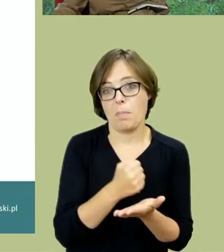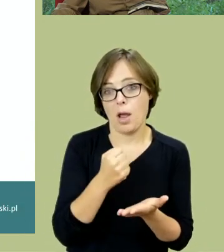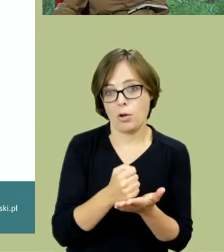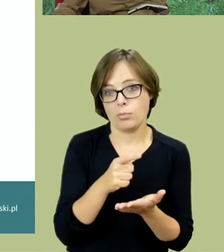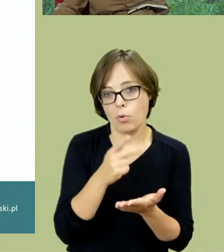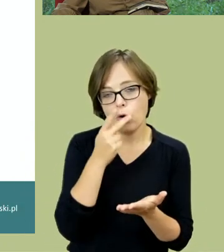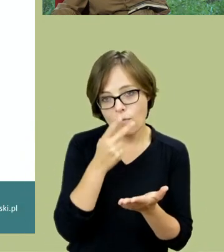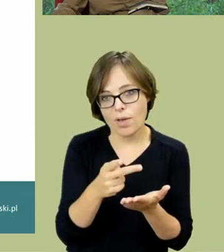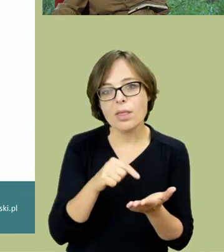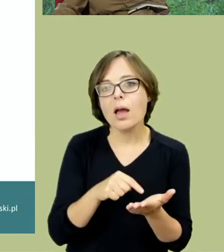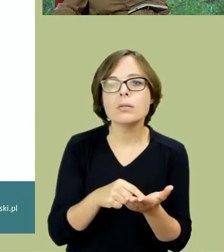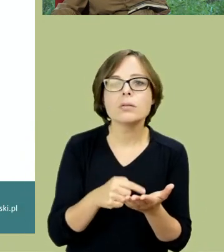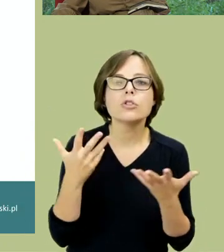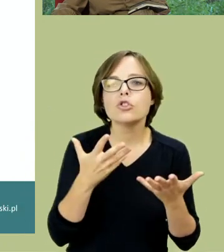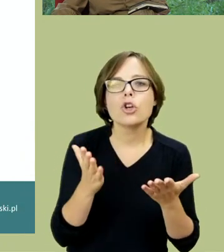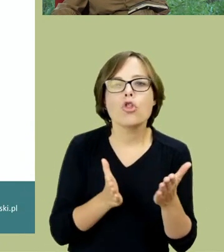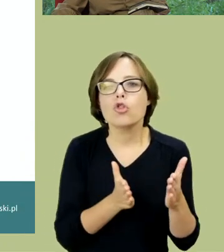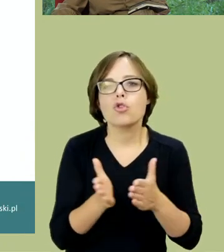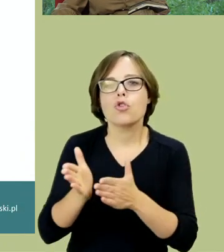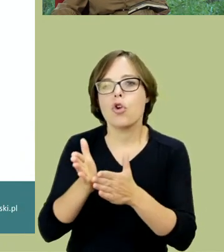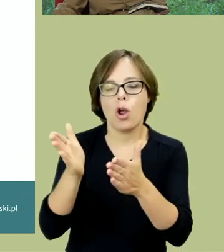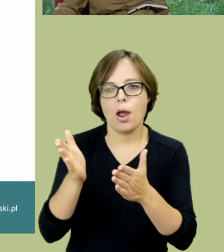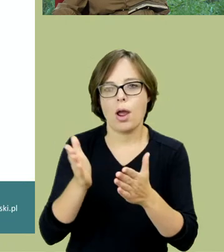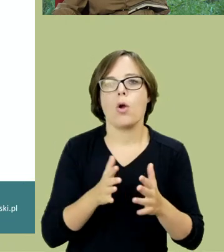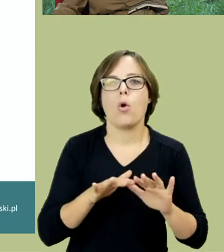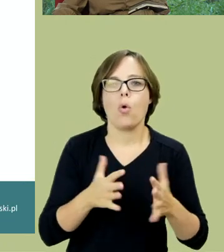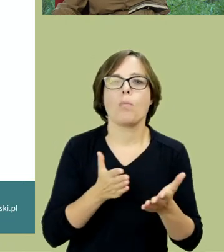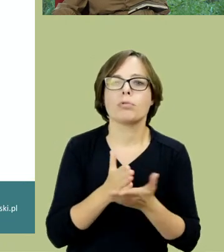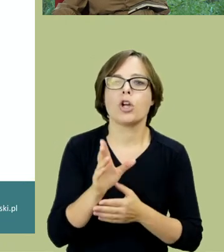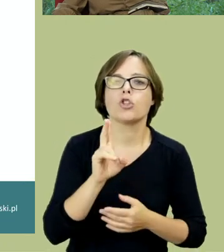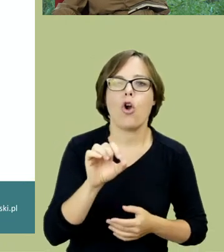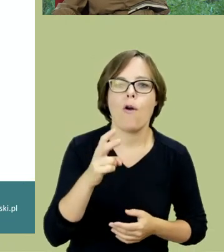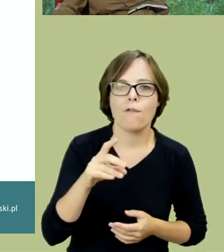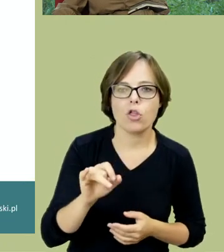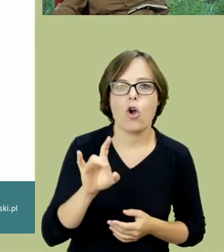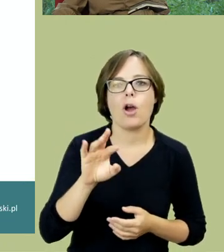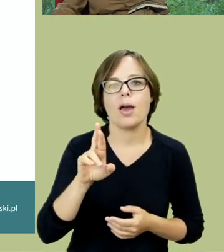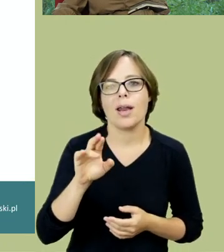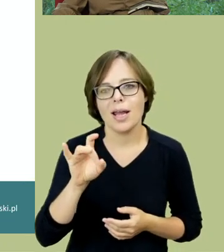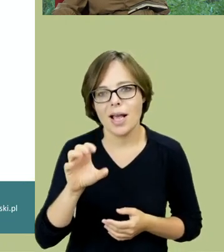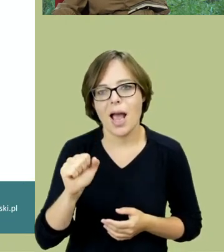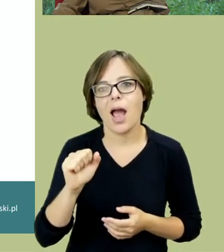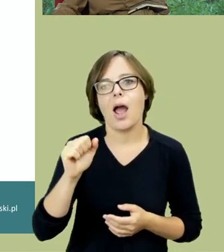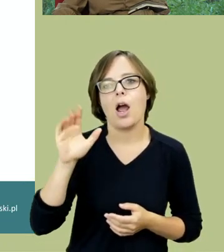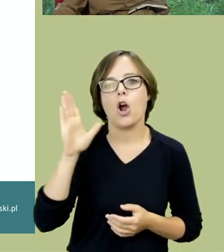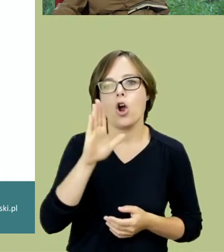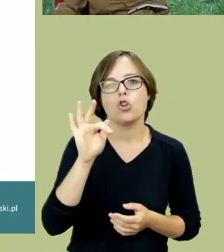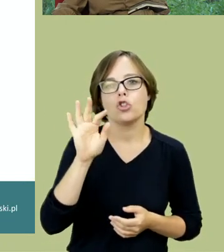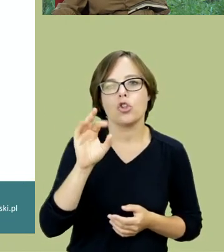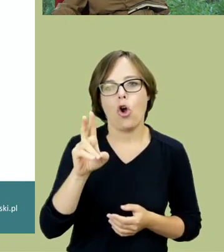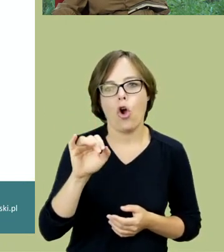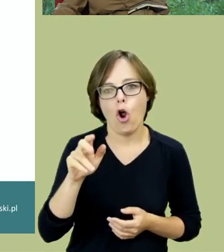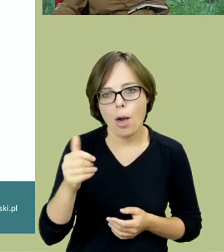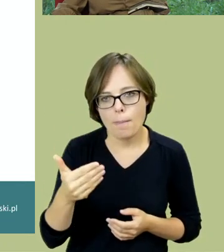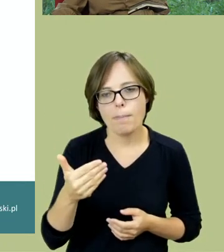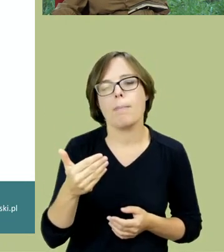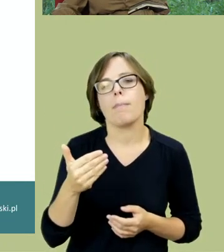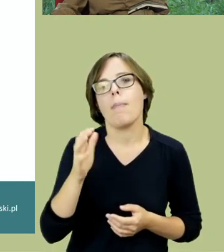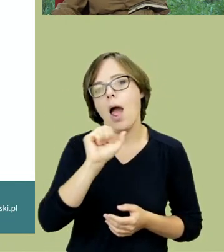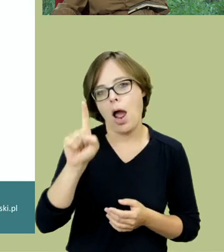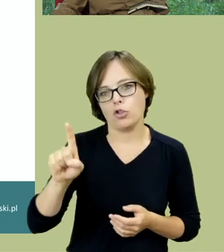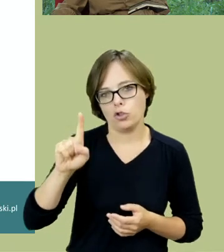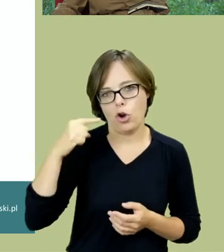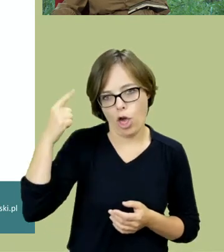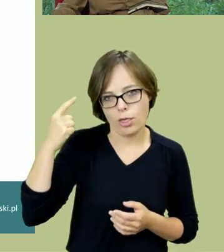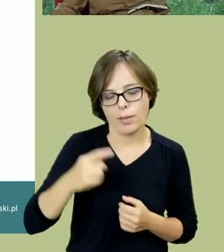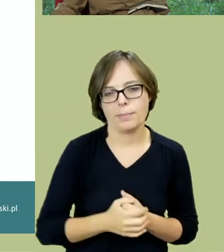przebytą drogę, czyli przez Kowno, Rygę, Sztokholm do Londynu. No,